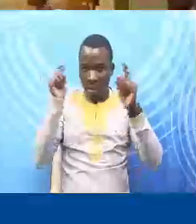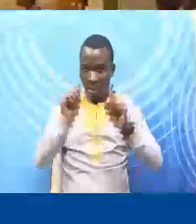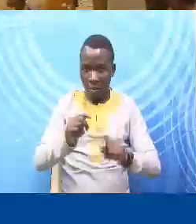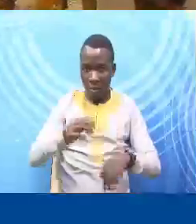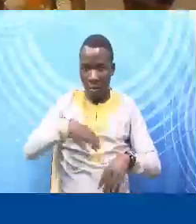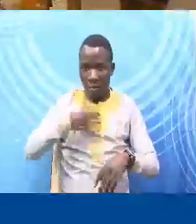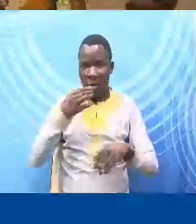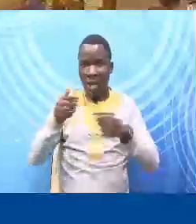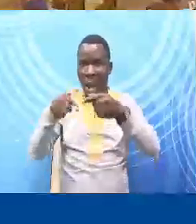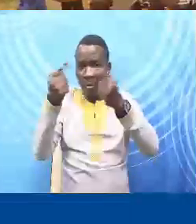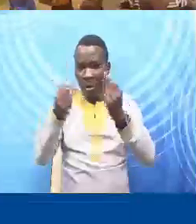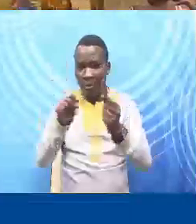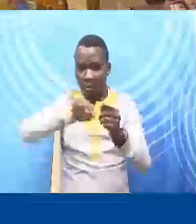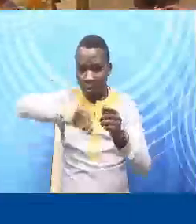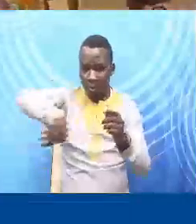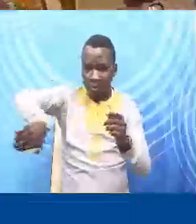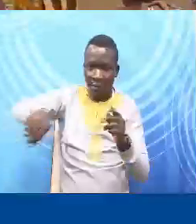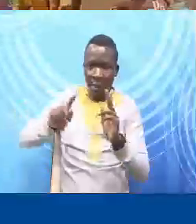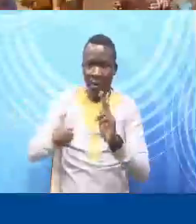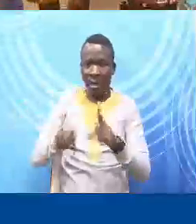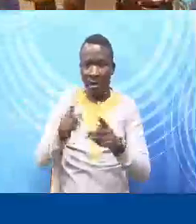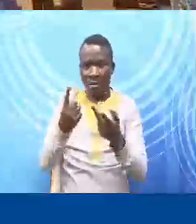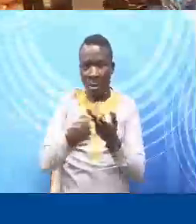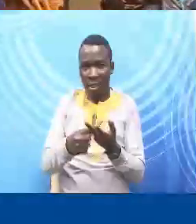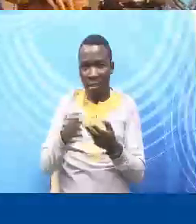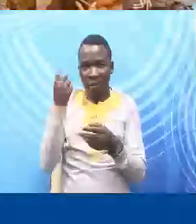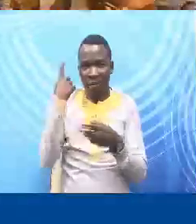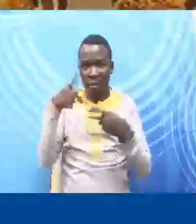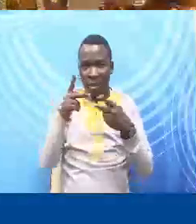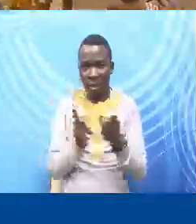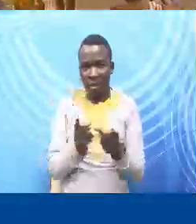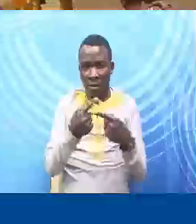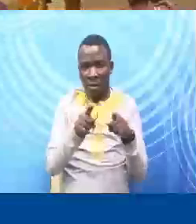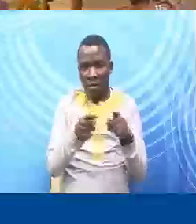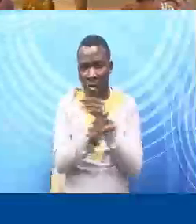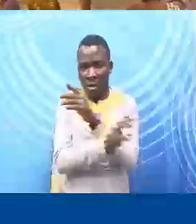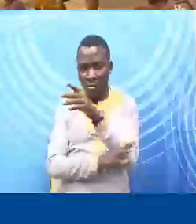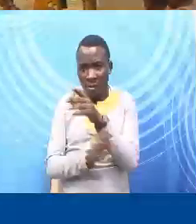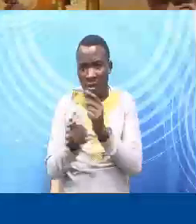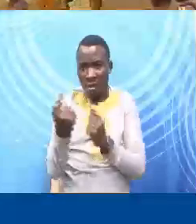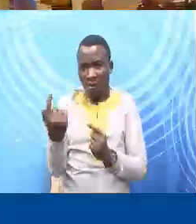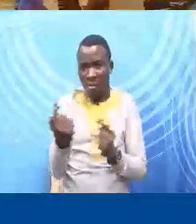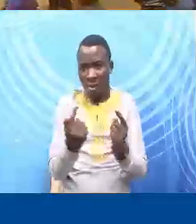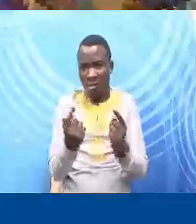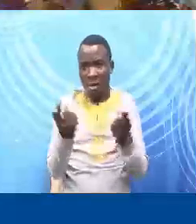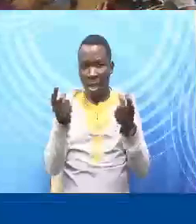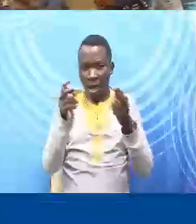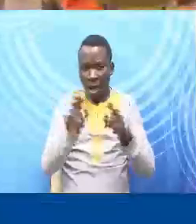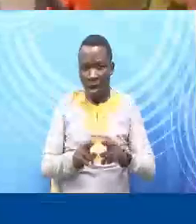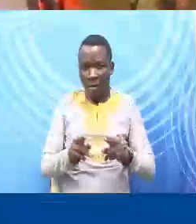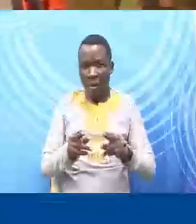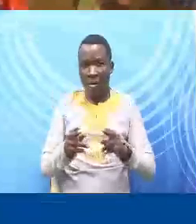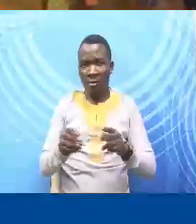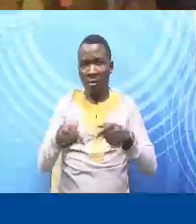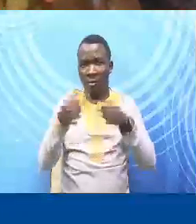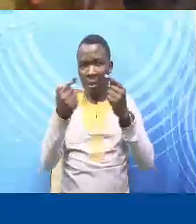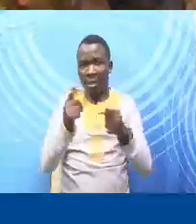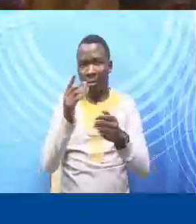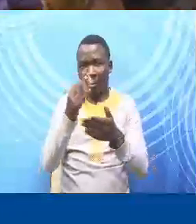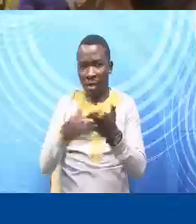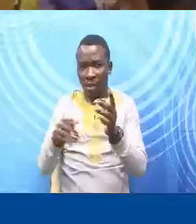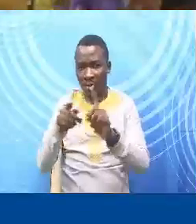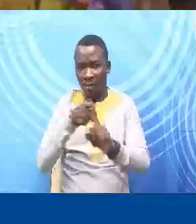bibazo byo gucana inyuma kw'abashakanye bamwe na bamwe bikunze kumvikana hirya no hino mu gihugu rimwe na rimwe bigateza ubwumvikane buke ku buryo hari n'abicana hagati